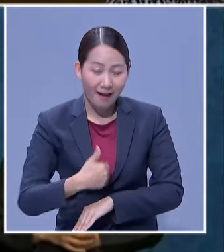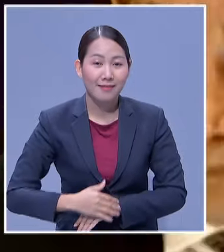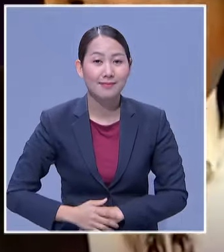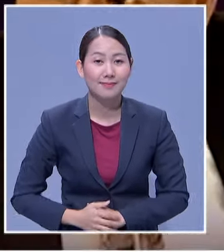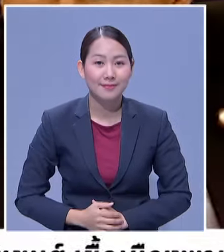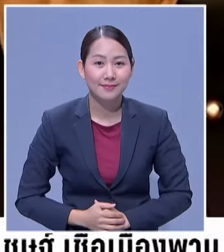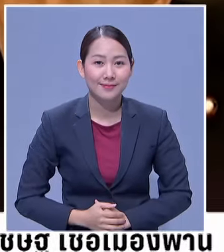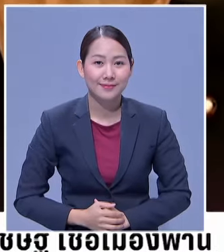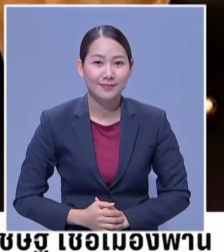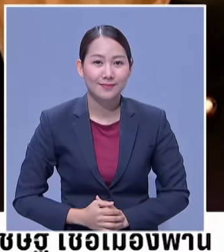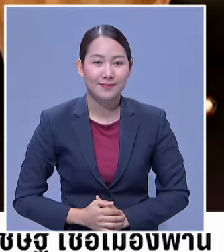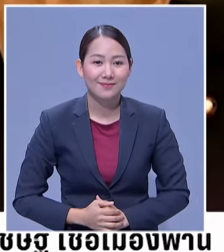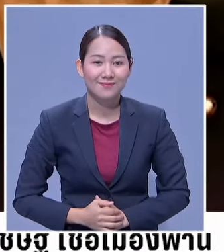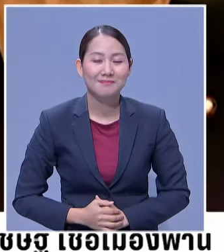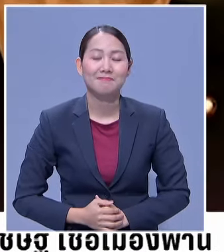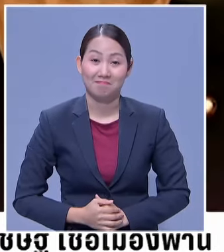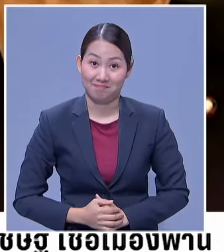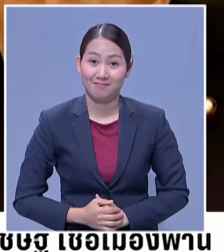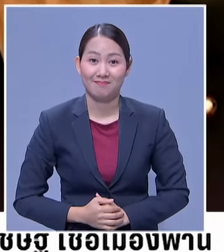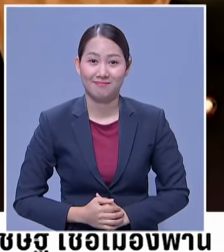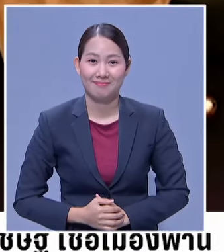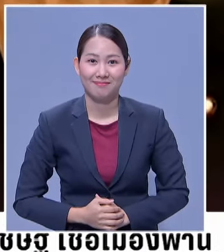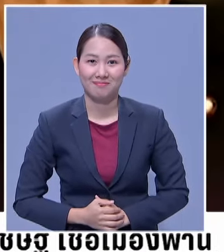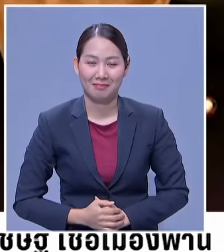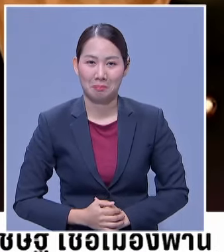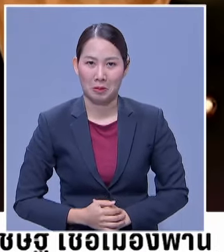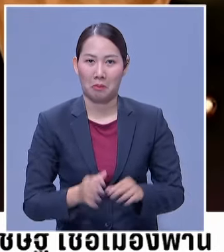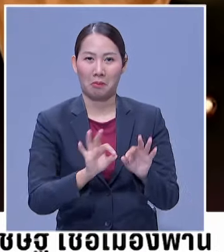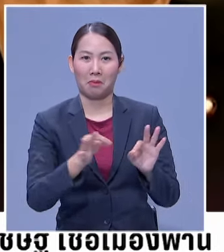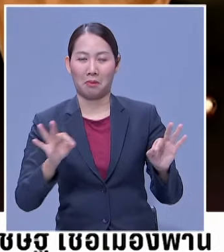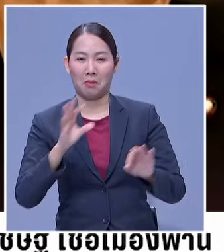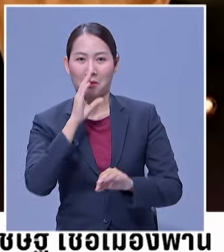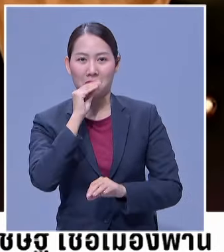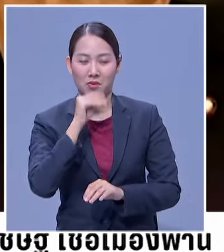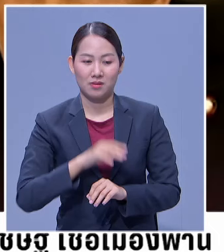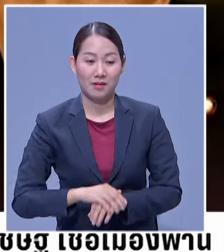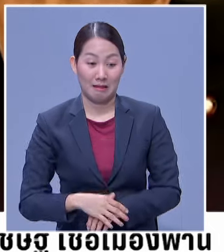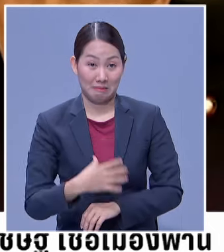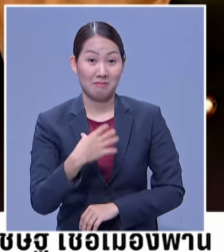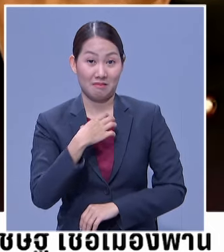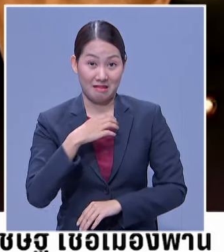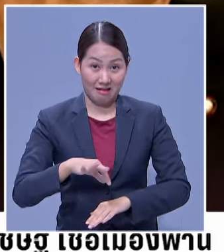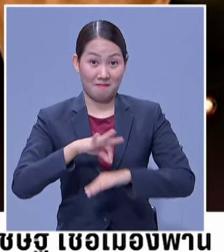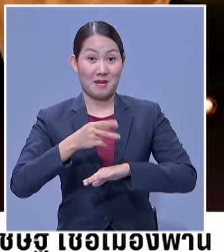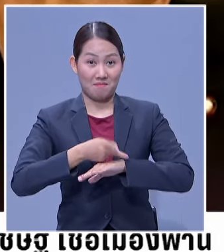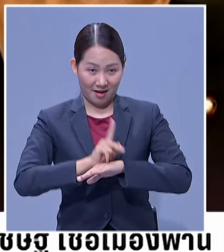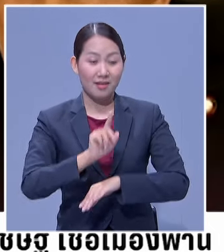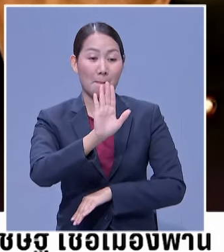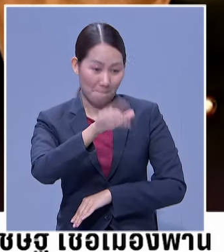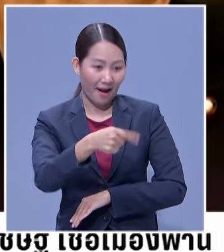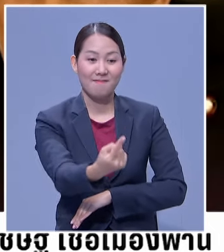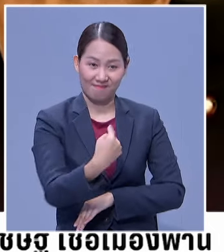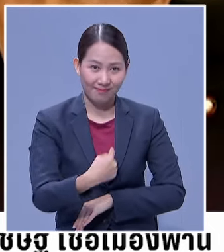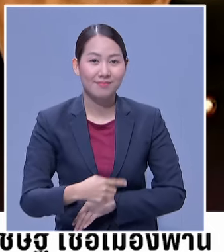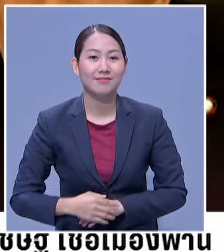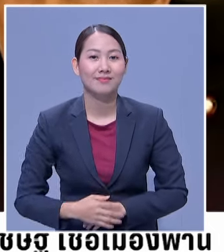มาเออเป็นไงบอยากก็ขึ้นมาดุเดือดเลยทีเดียวเนี่ยคุณหมอชนน่านบอกนะถ้าท่านทำ